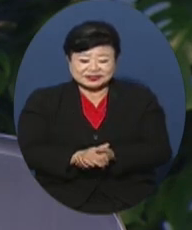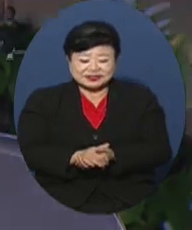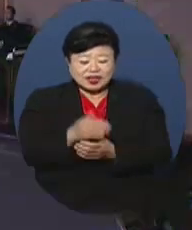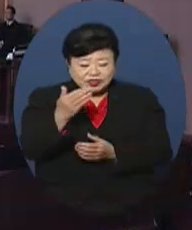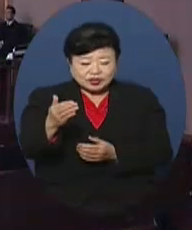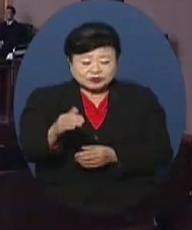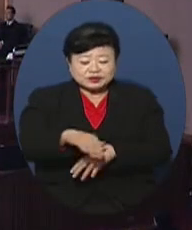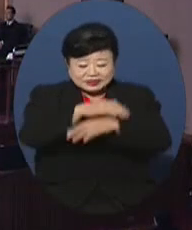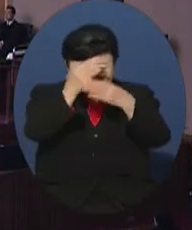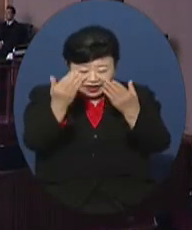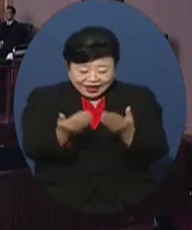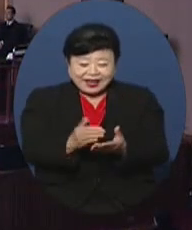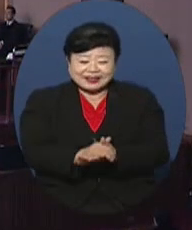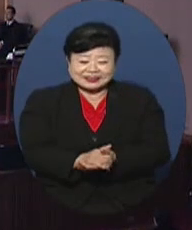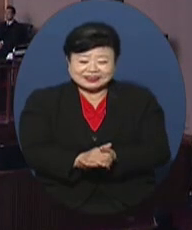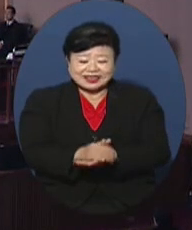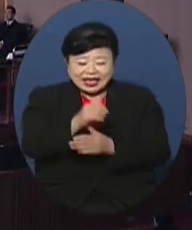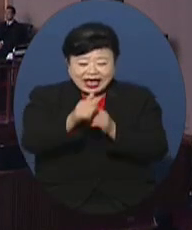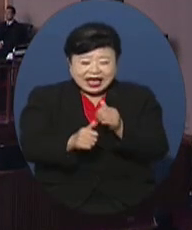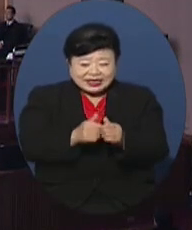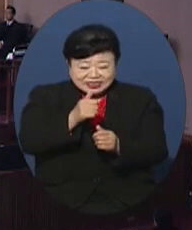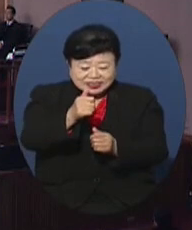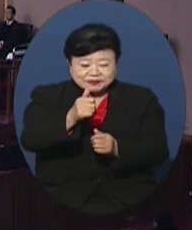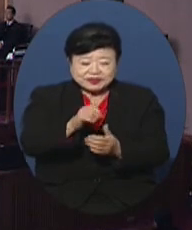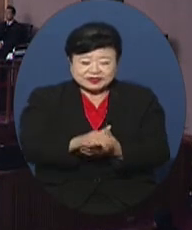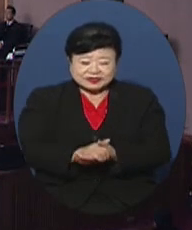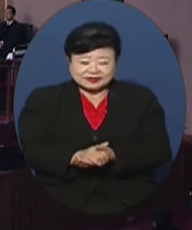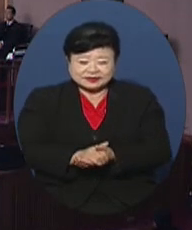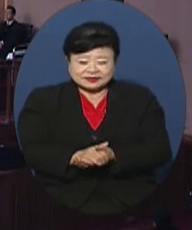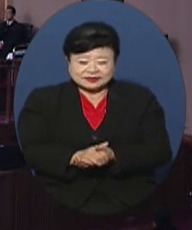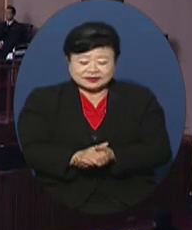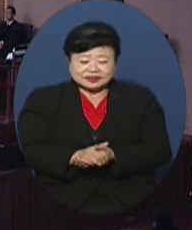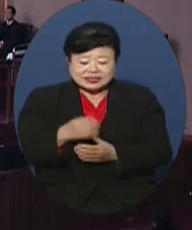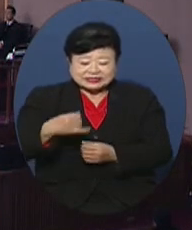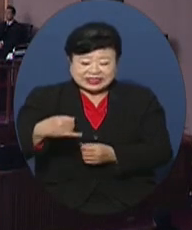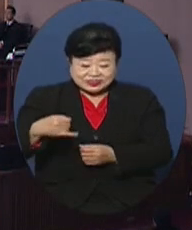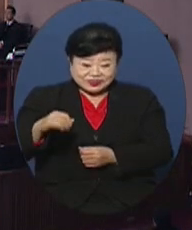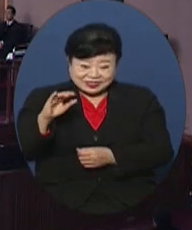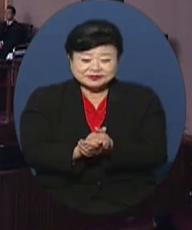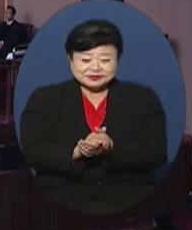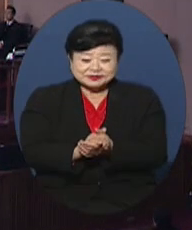여러분 다 하나님의 훌륭한 자녀입니다.